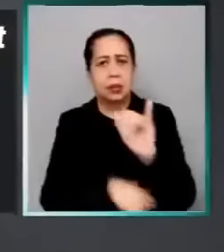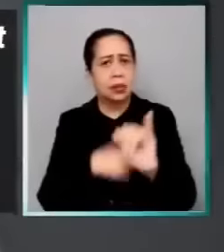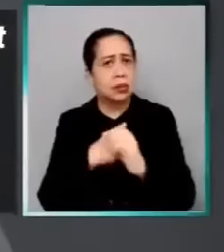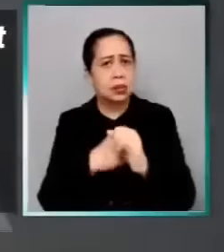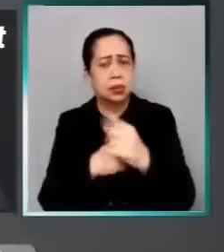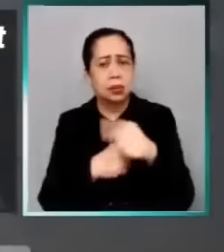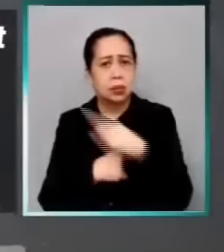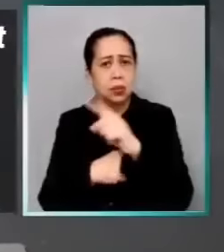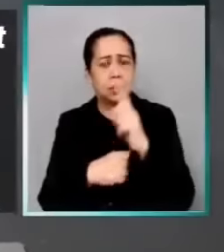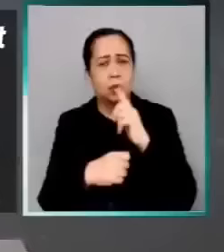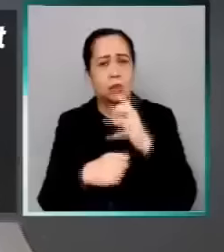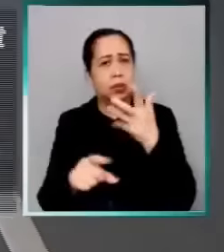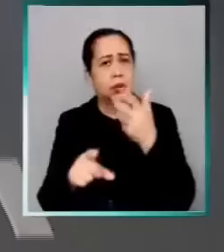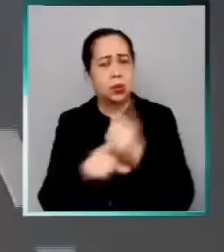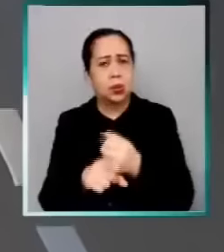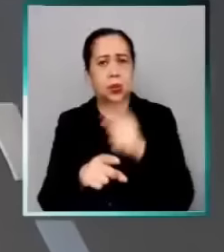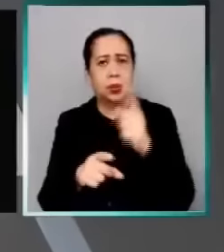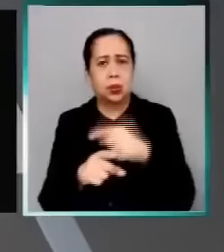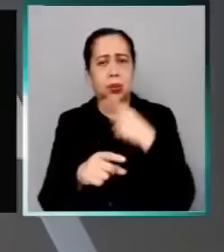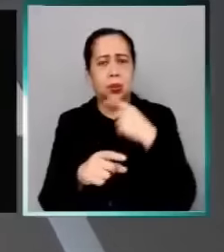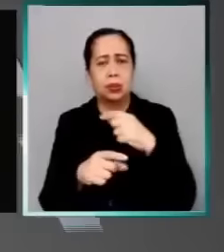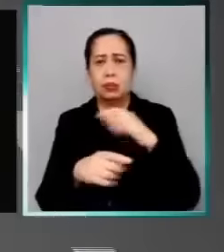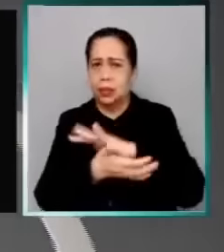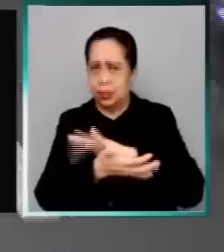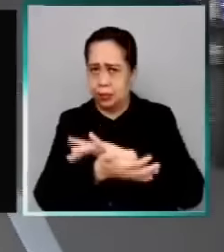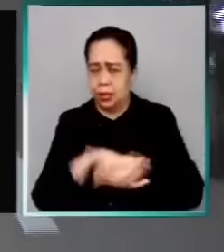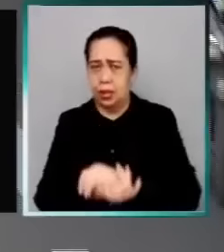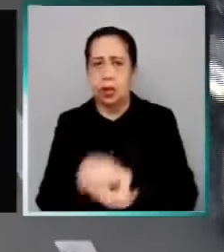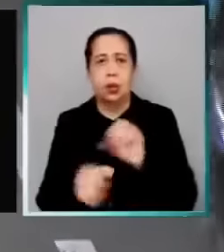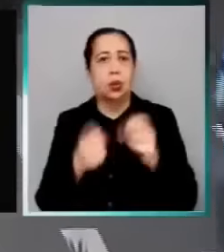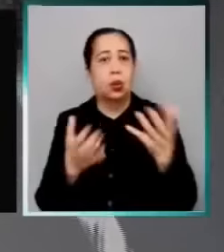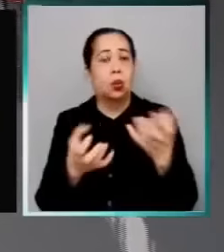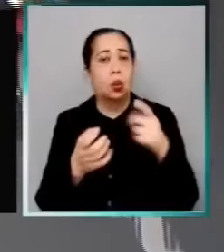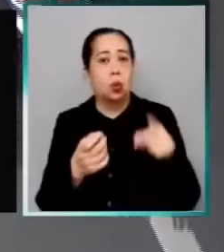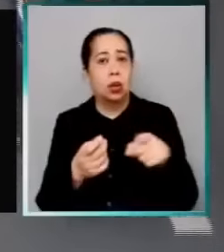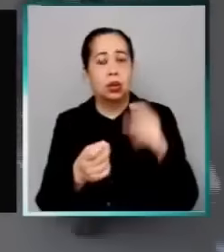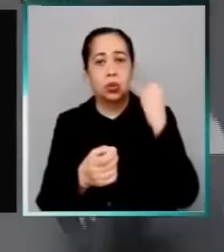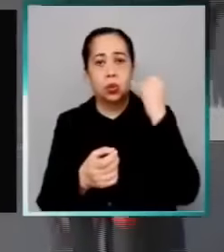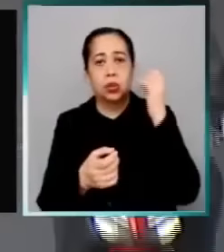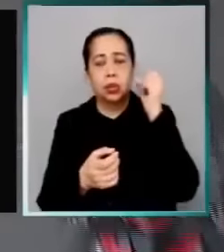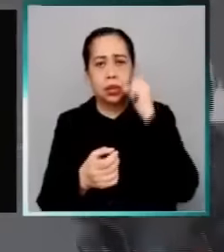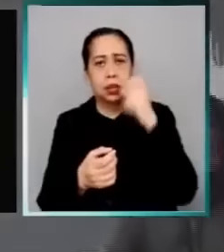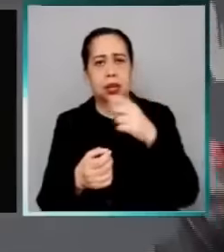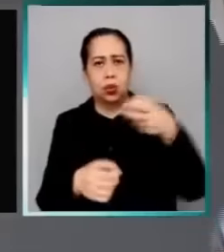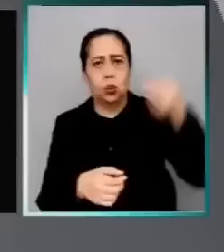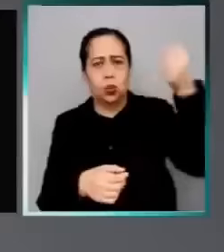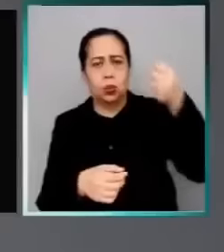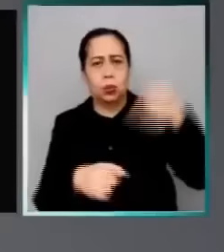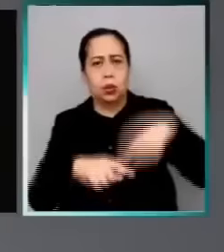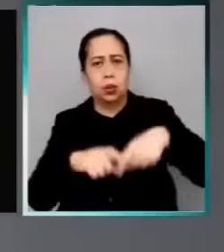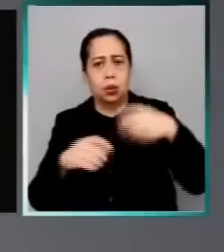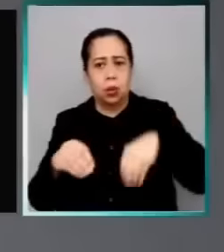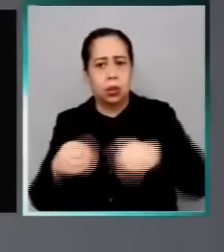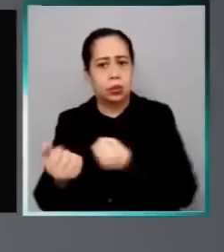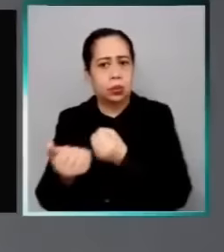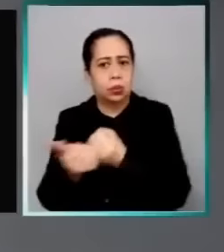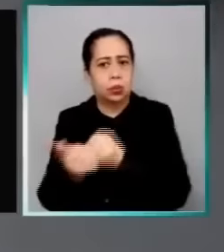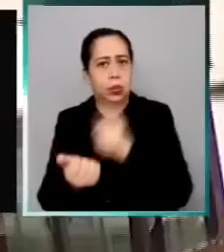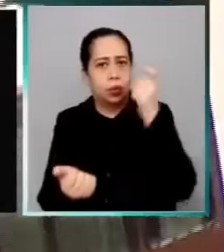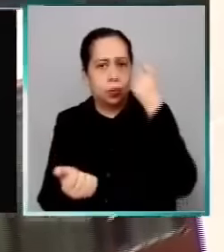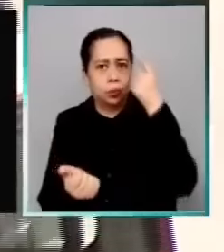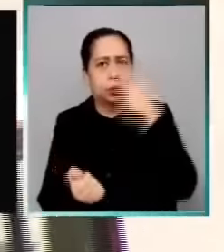ang pinakatinamaan ng pandemya. Kaya gusto ni Salceda na suspendihin ang utos hanggang walang subsidiya ang gobyerno para tulungan